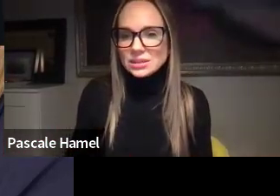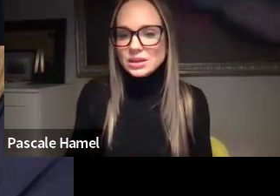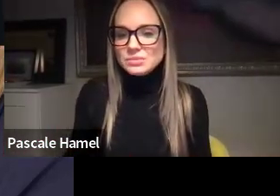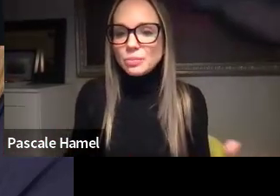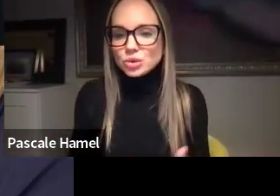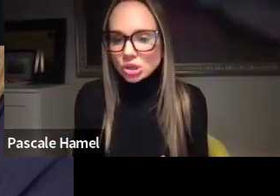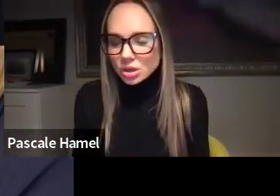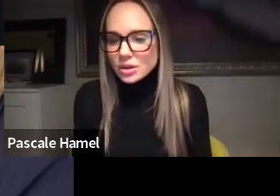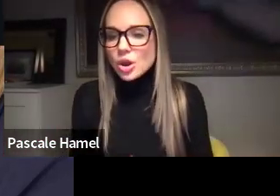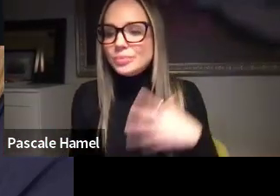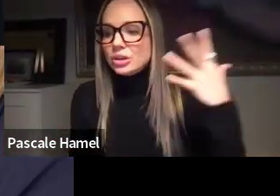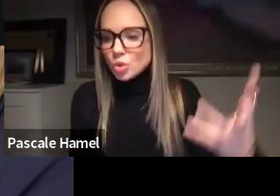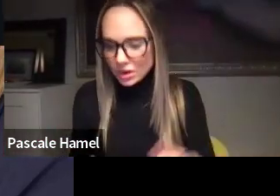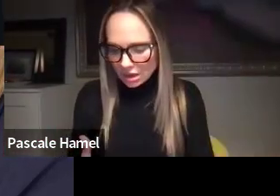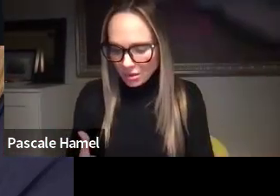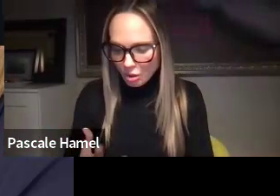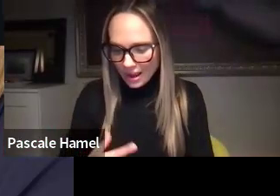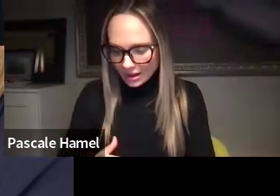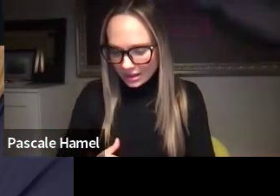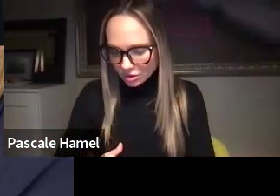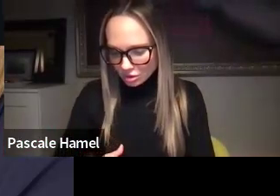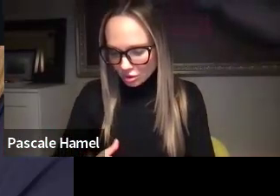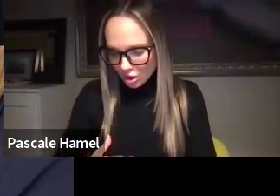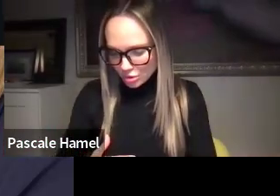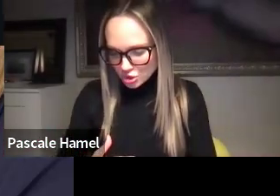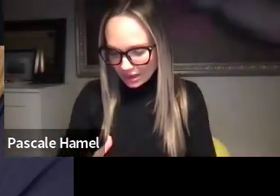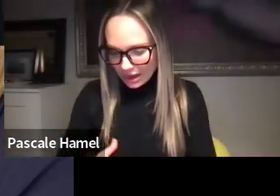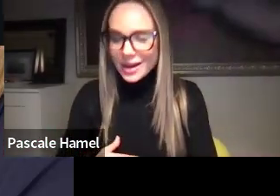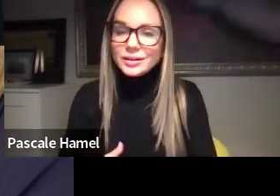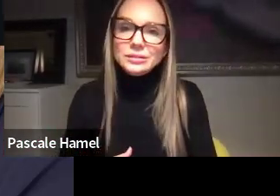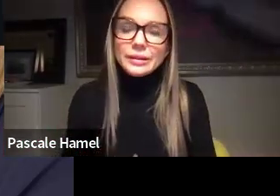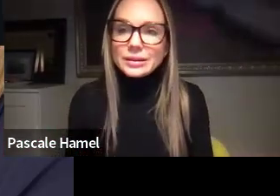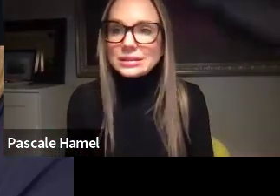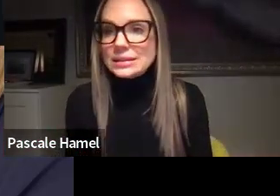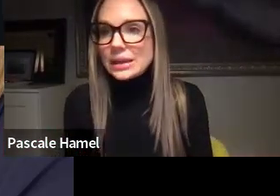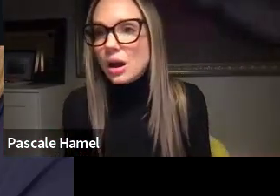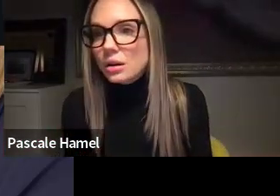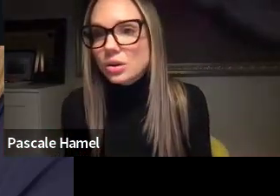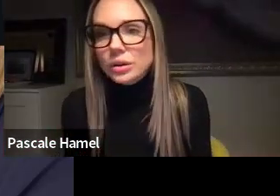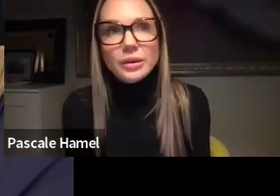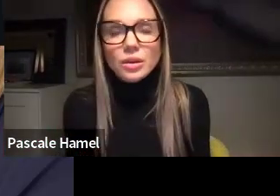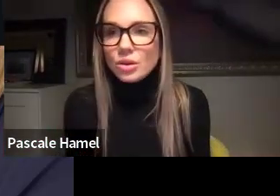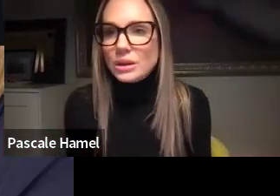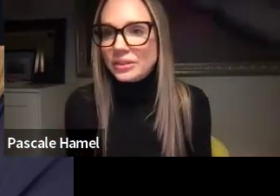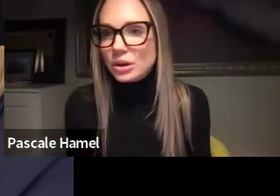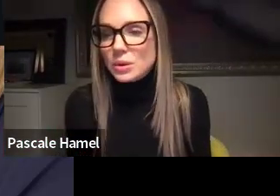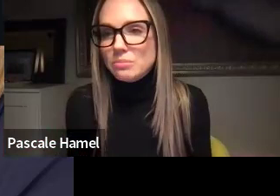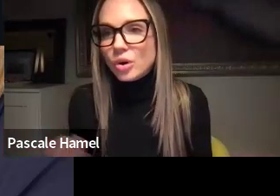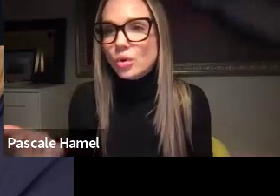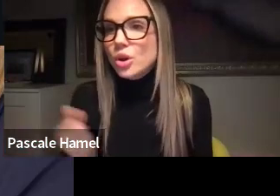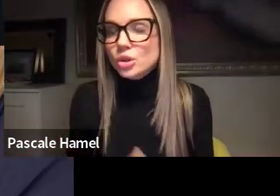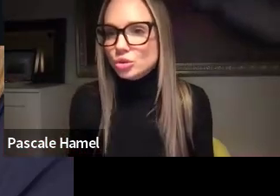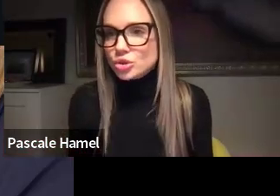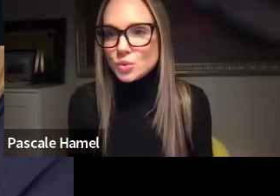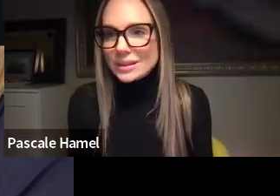faire des pinces. C'est pour ça, comme tantôt, exemple, quand on parlait moi, je suis très grande, tu sais, c'est rare là, que les pantalons,